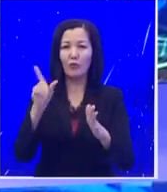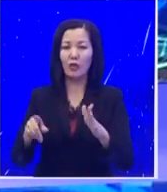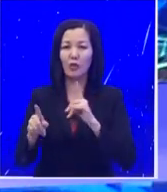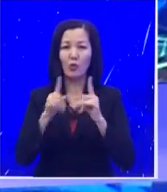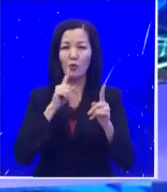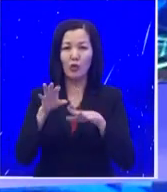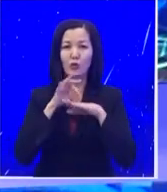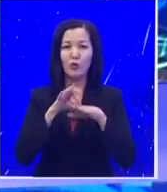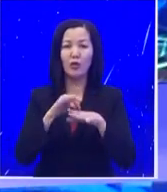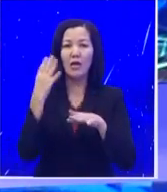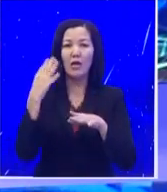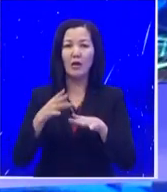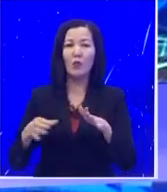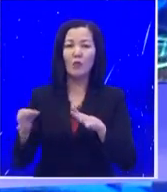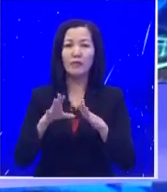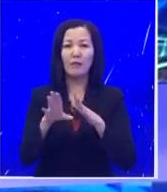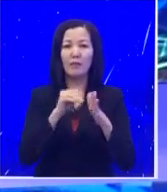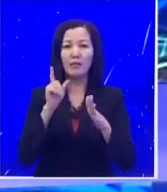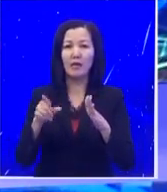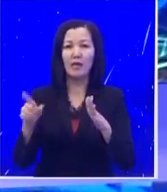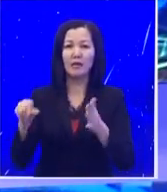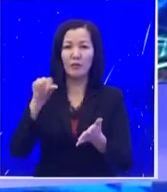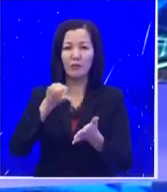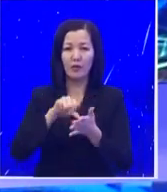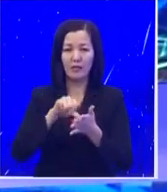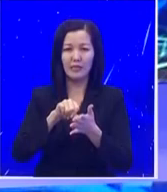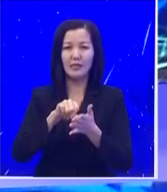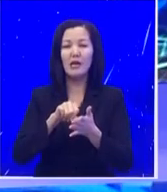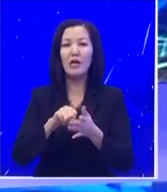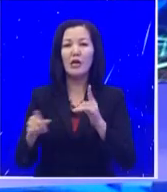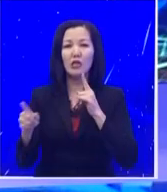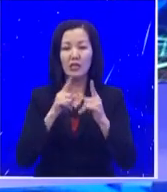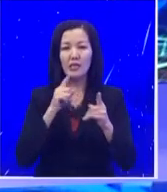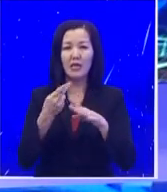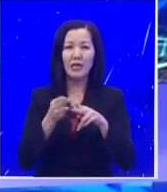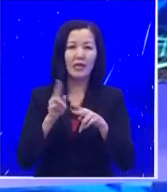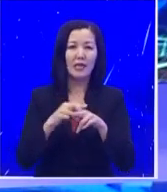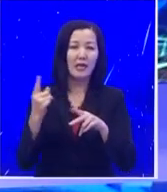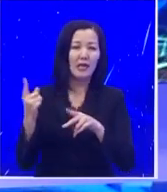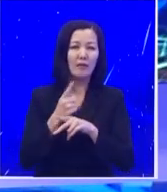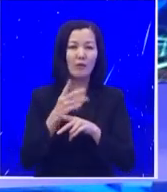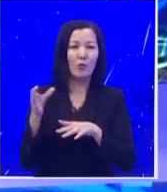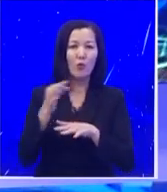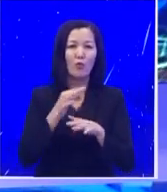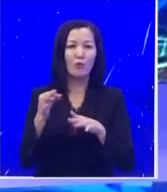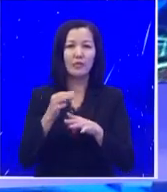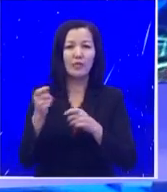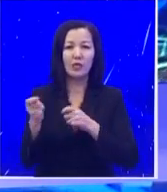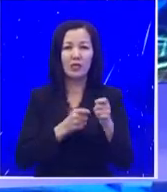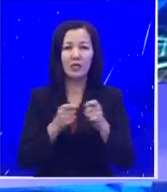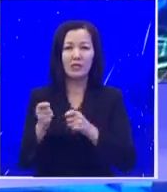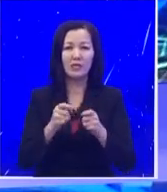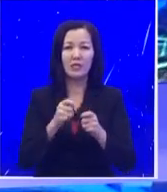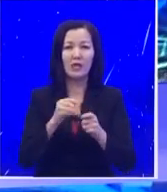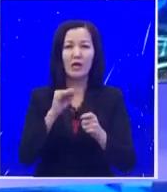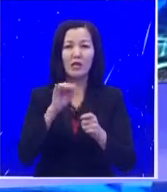отырысы өтті. Оған 40-тан аса облыстық мәслихат депутаты мен фракция мүшесі қатысты. Жиындағылар ең алдымен облыстық фракция жетекшісі